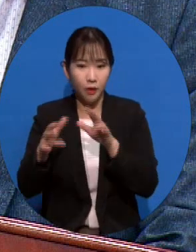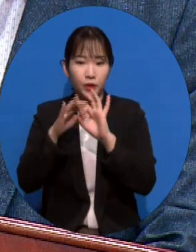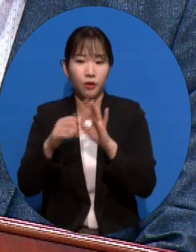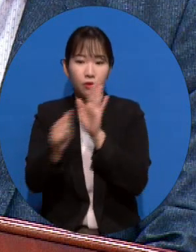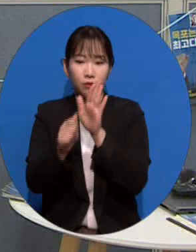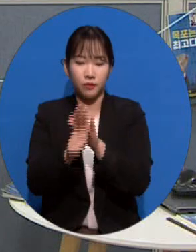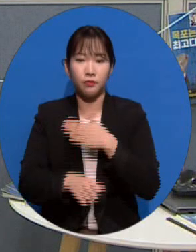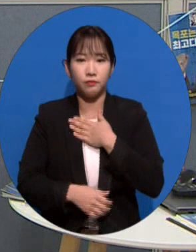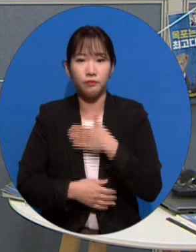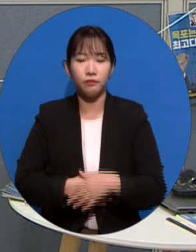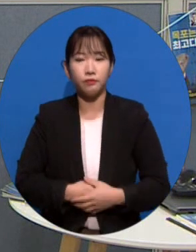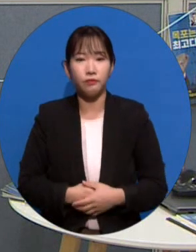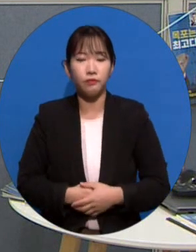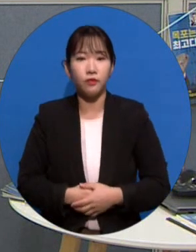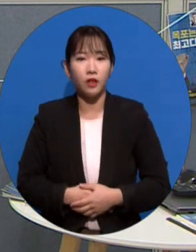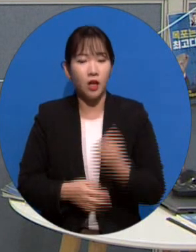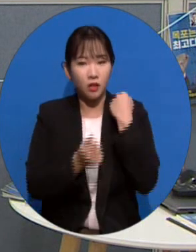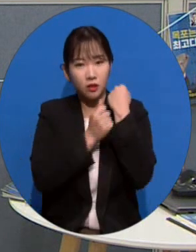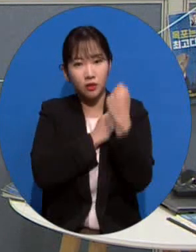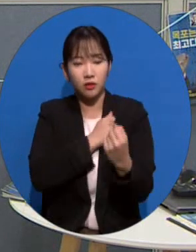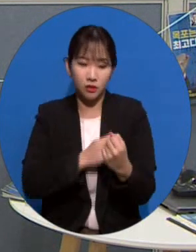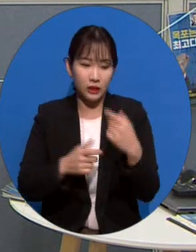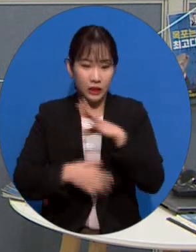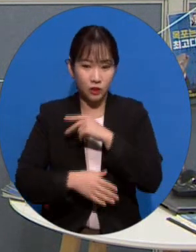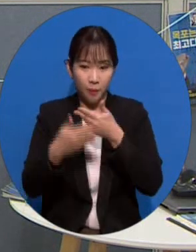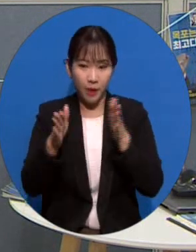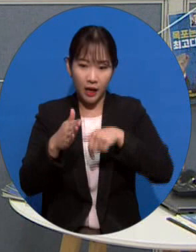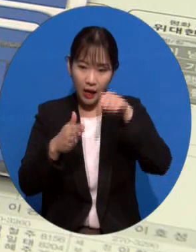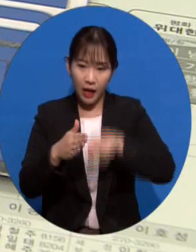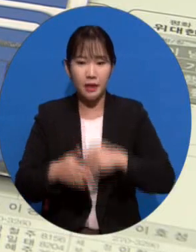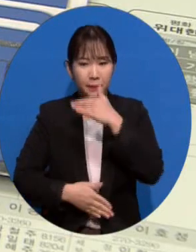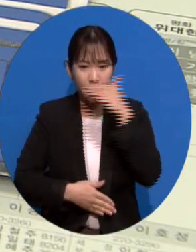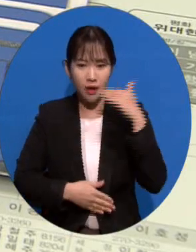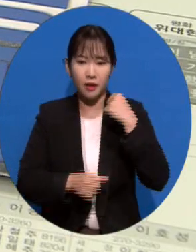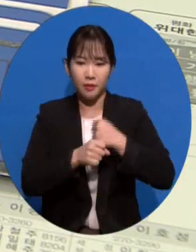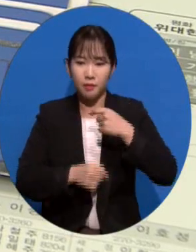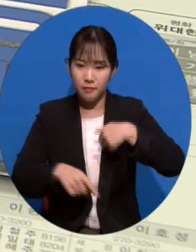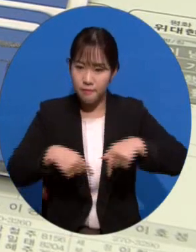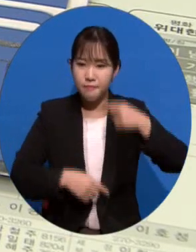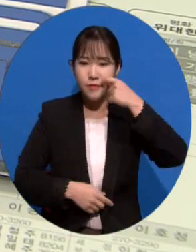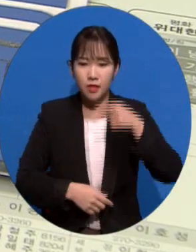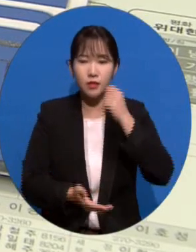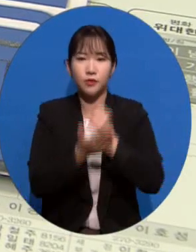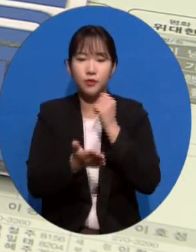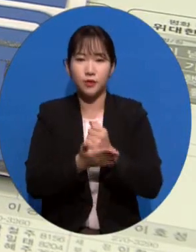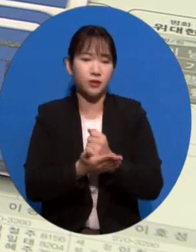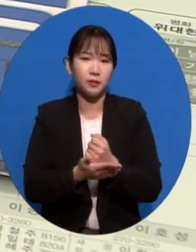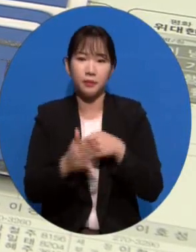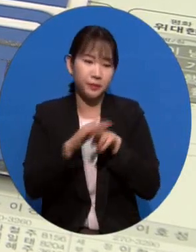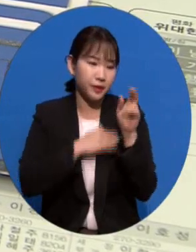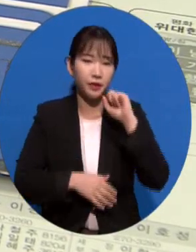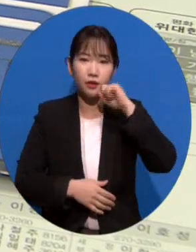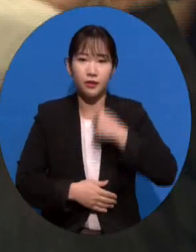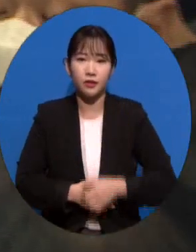연결을 해줬죠, 제가. 그럼에도 불구하고 의원실 내부 기강을 제대로 다스리지 못했다는 비판은 피하기